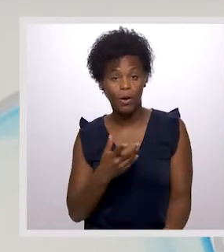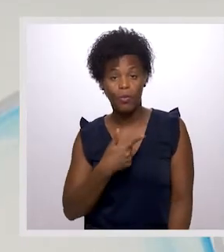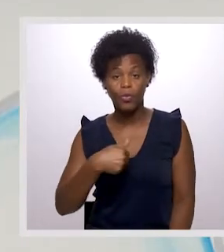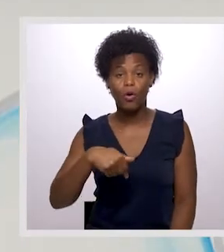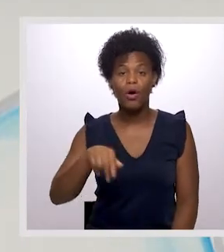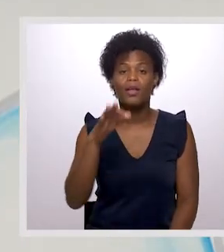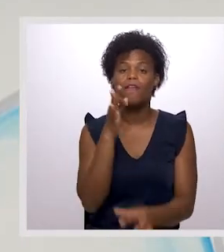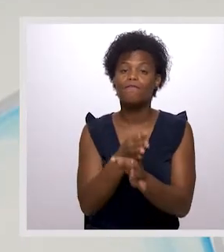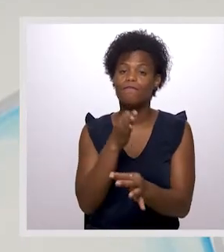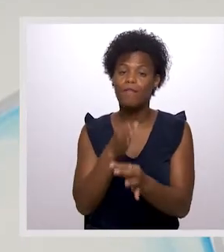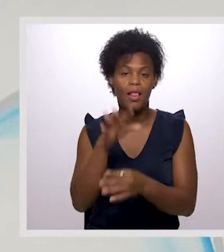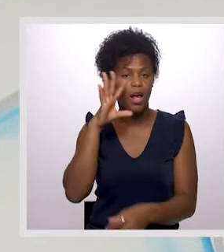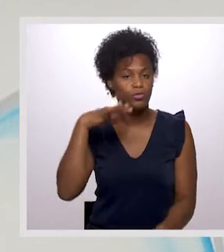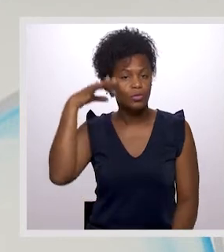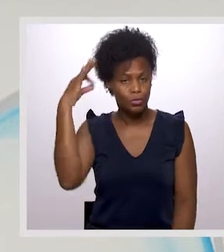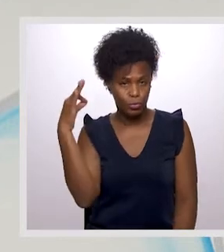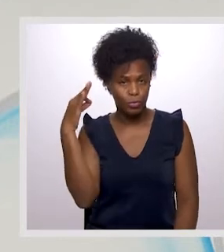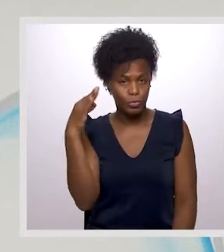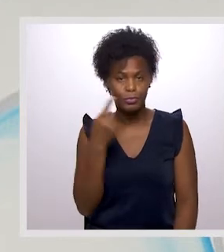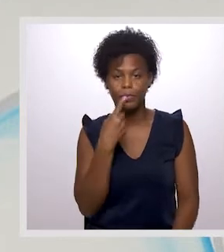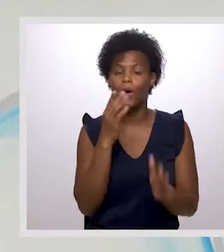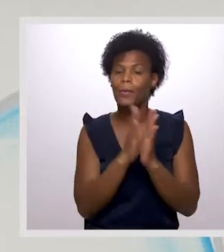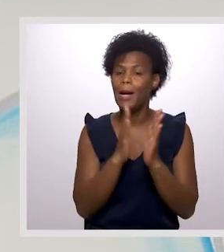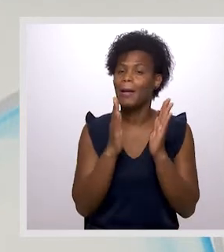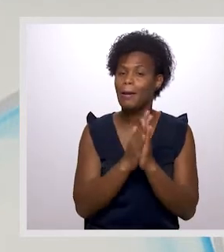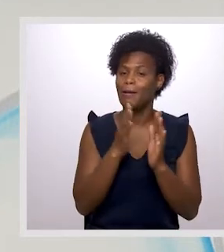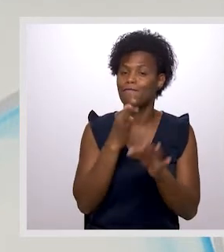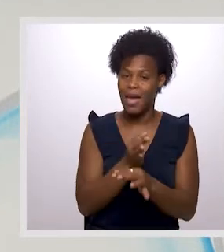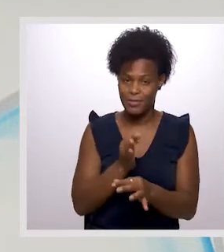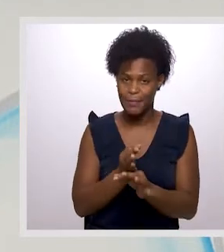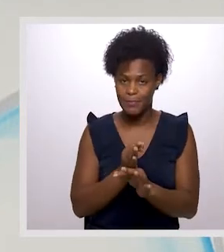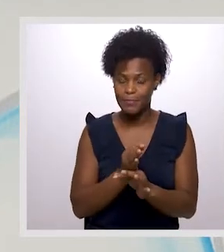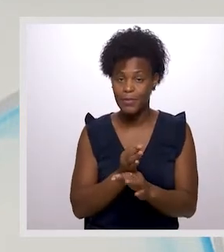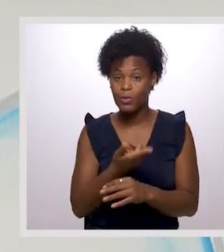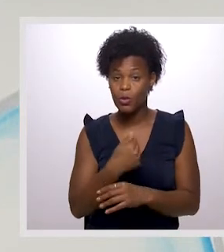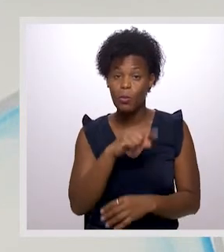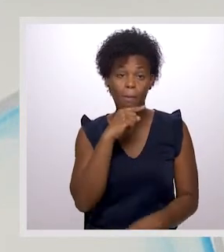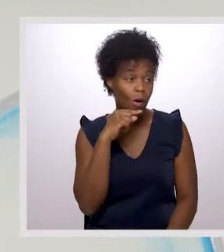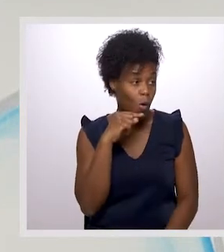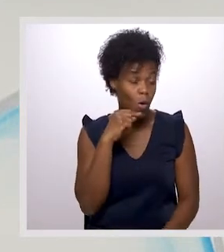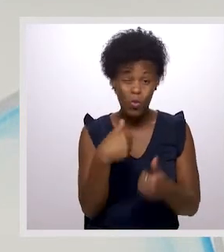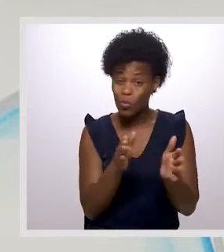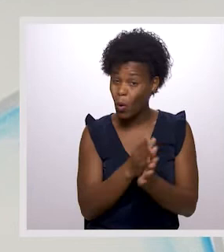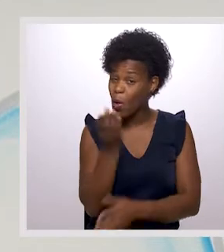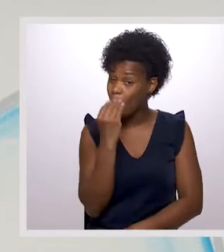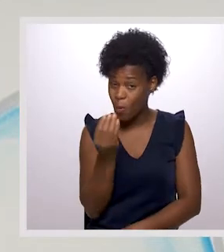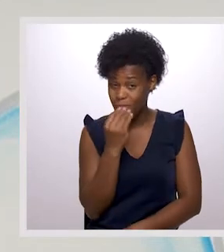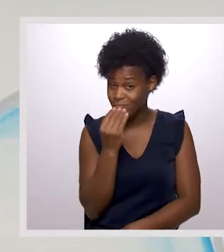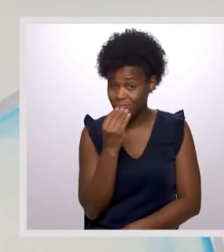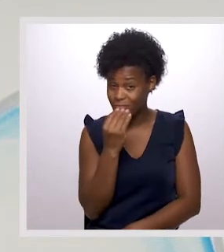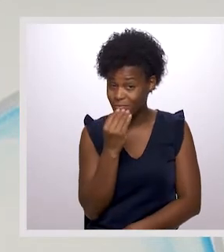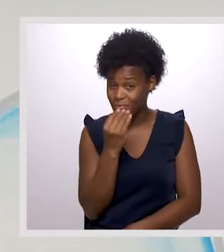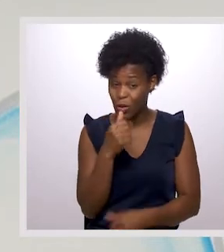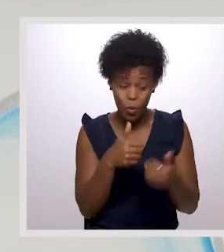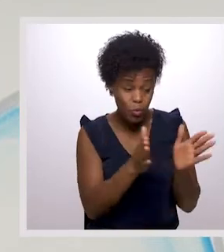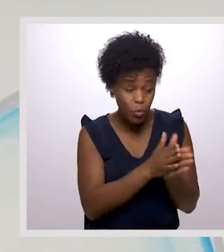fête d'anniversaire, vamos a uma festa de aniversário, comemos o bolo todo, pegamos o bolo inteiro e